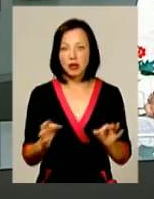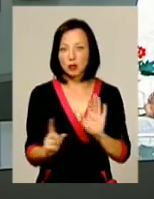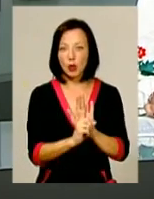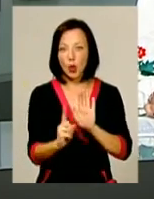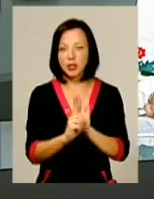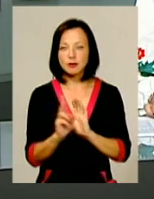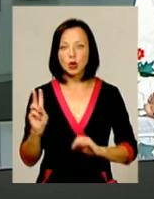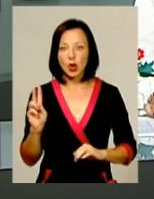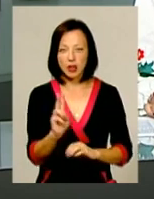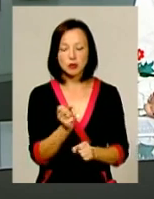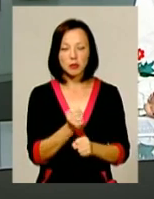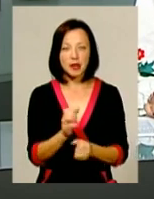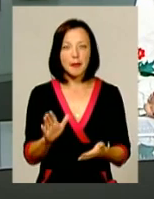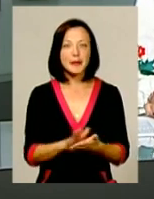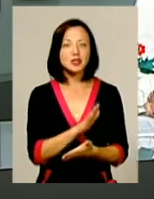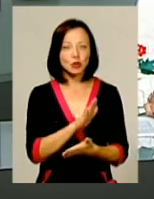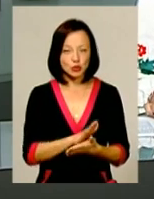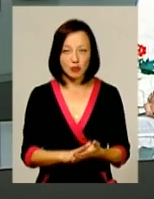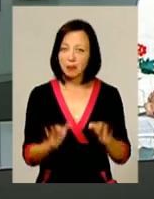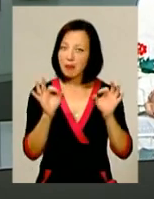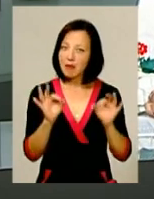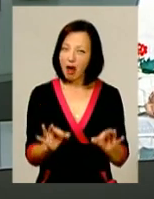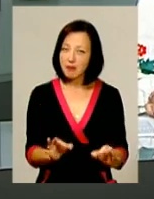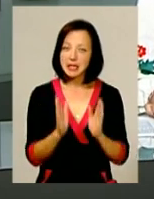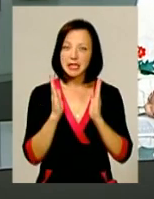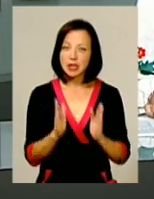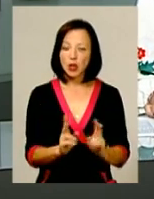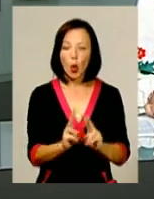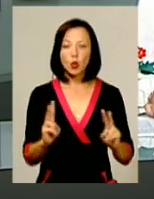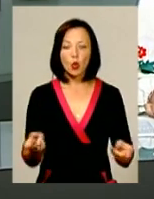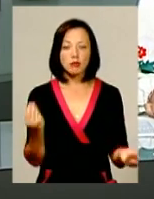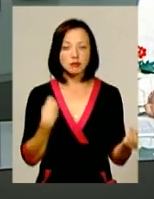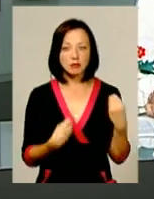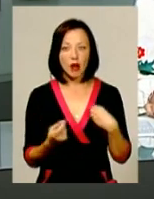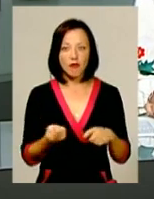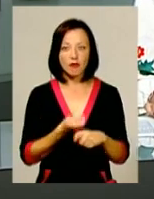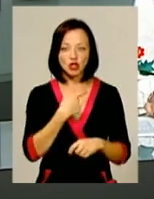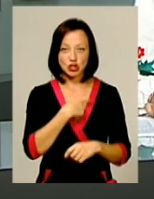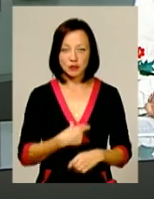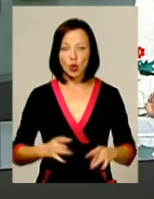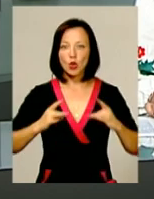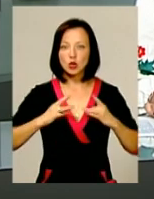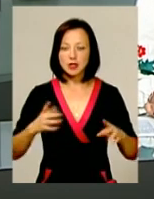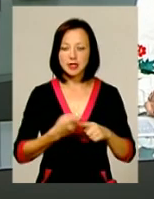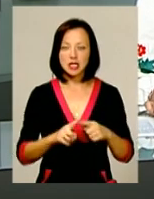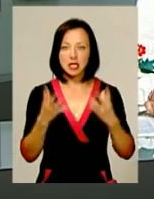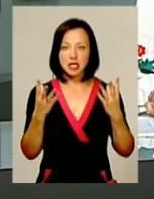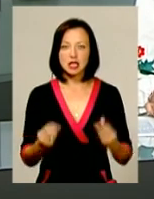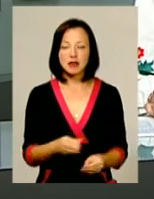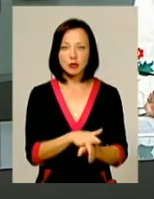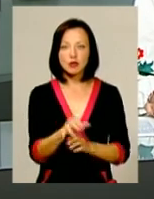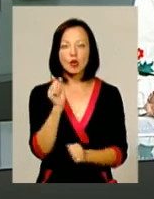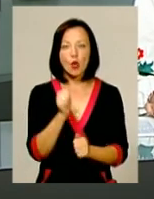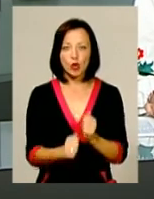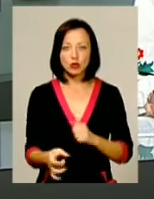тролейбусах Хмельницького зробили безкоштовним. Щоправда, для тих, хто буде у вишиванці. Урочистості у ці дні відбудуться у